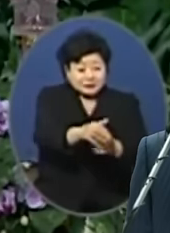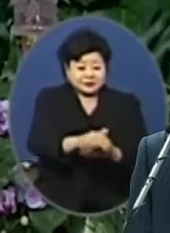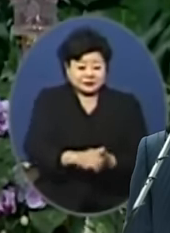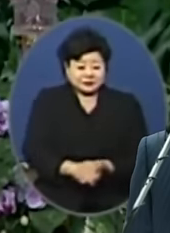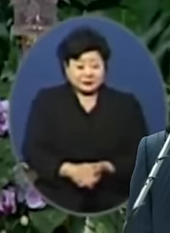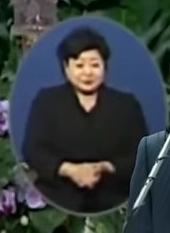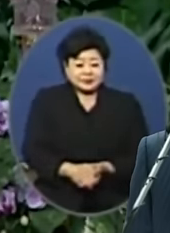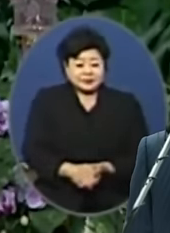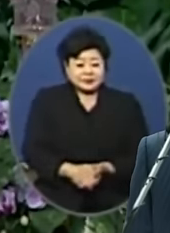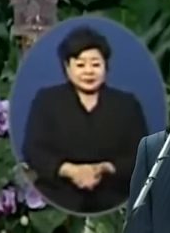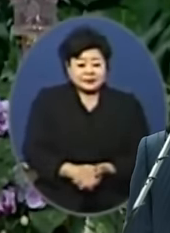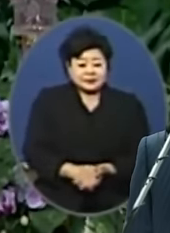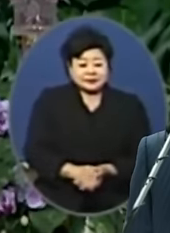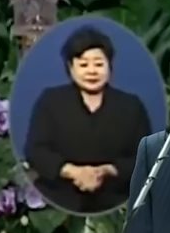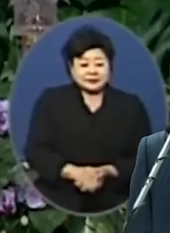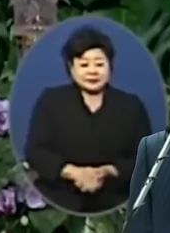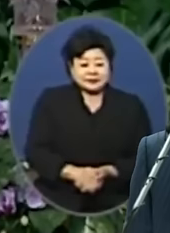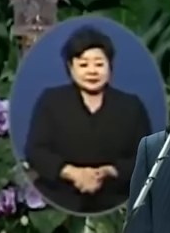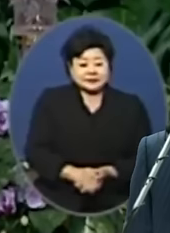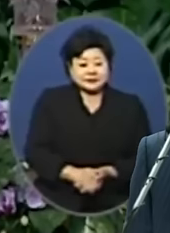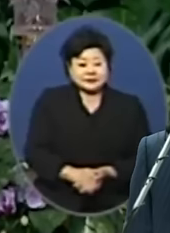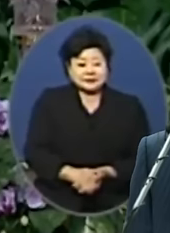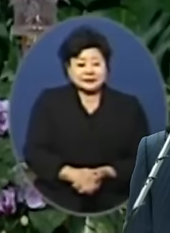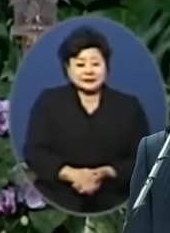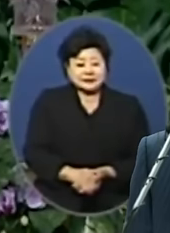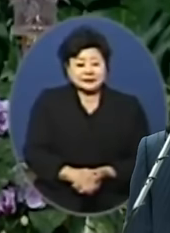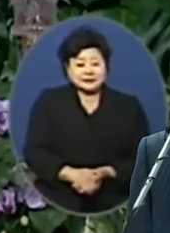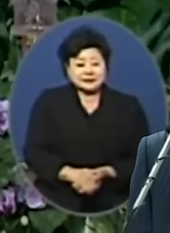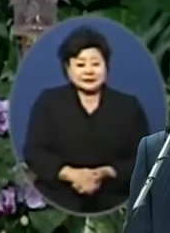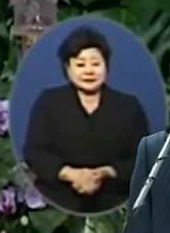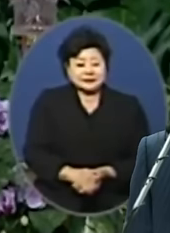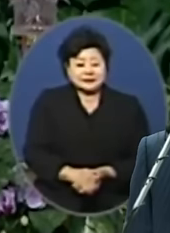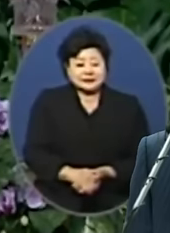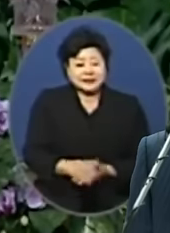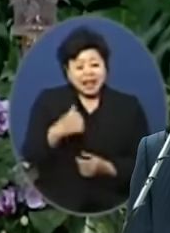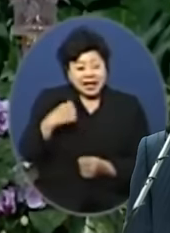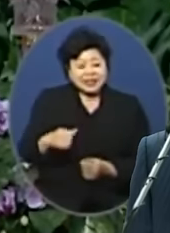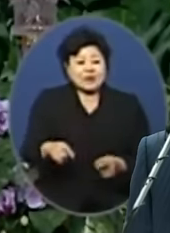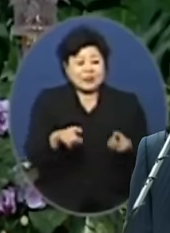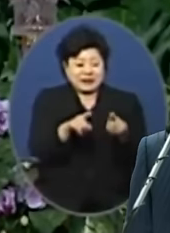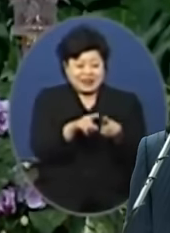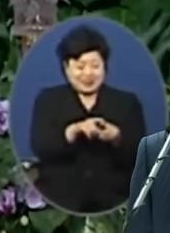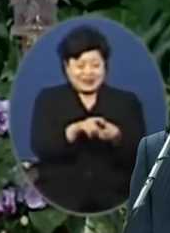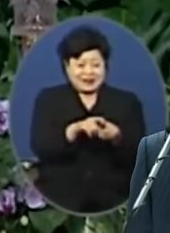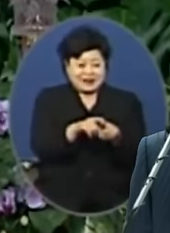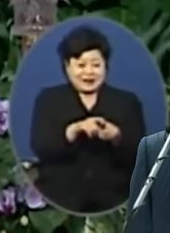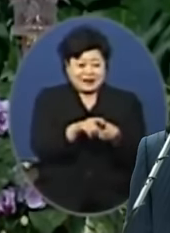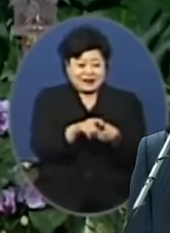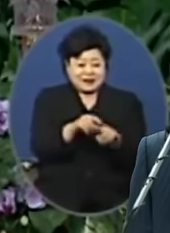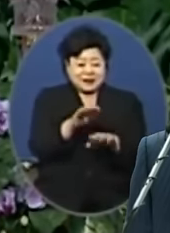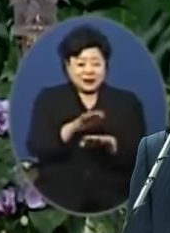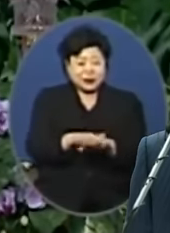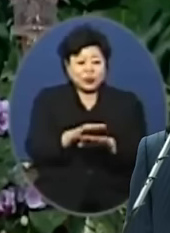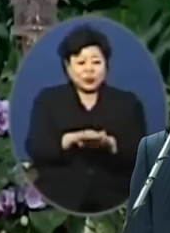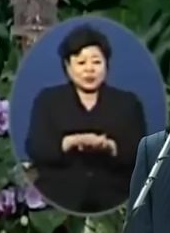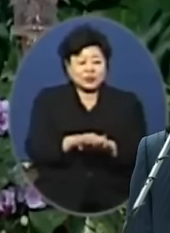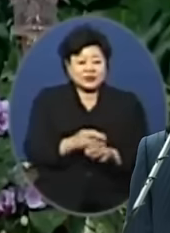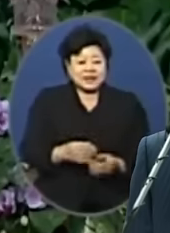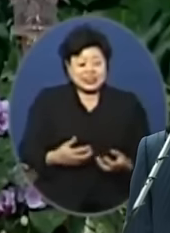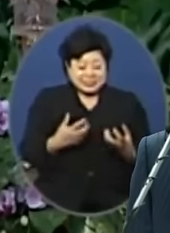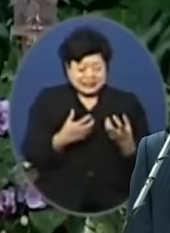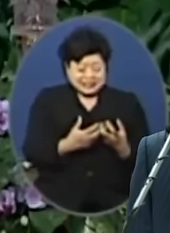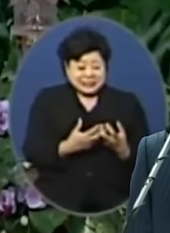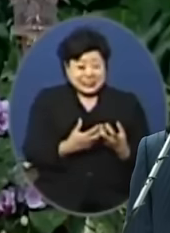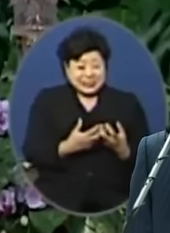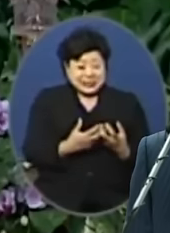다 맡겼어요. 그래서 그다음부터는 이제 뭐를 하냐면 아들과 함께 농기계를